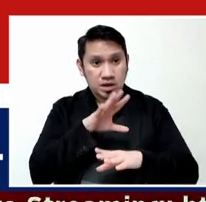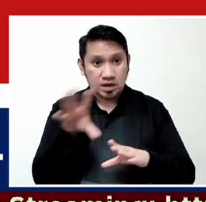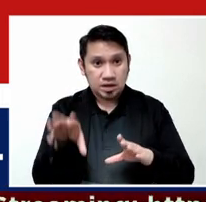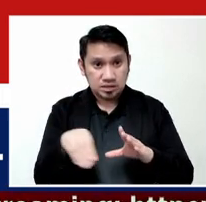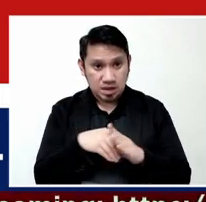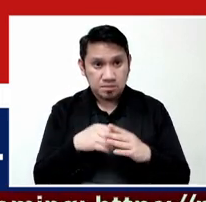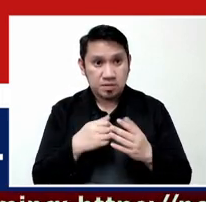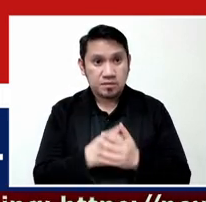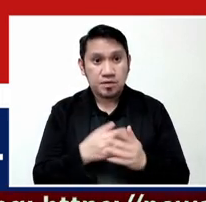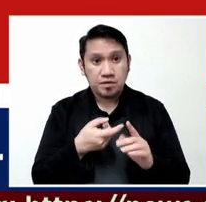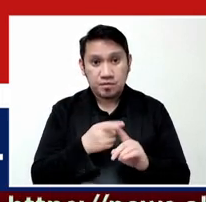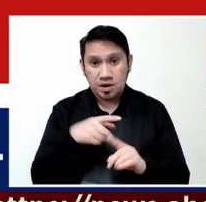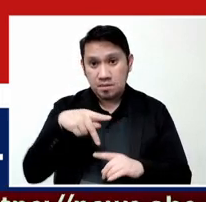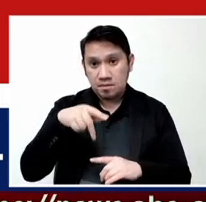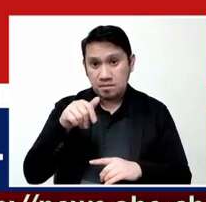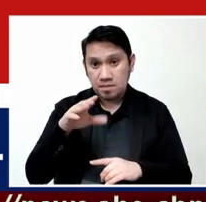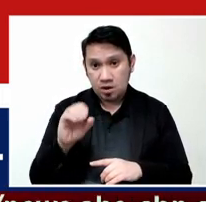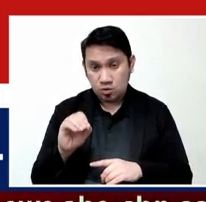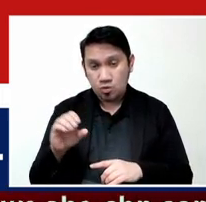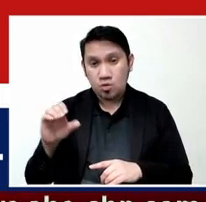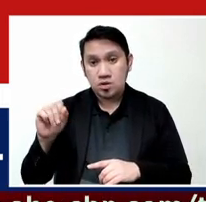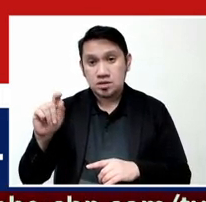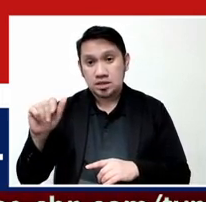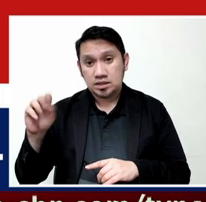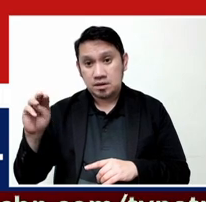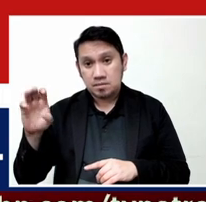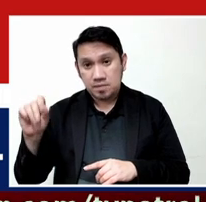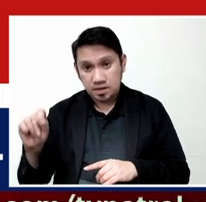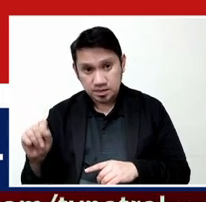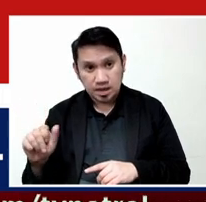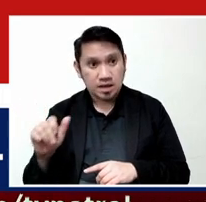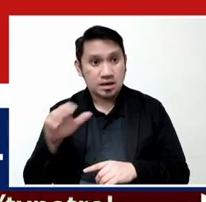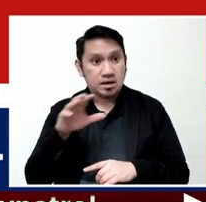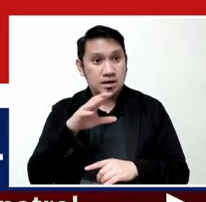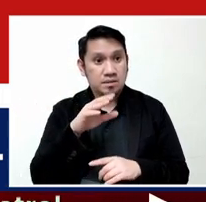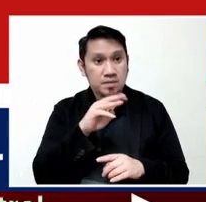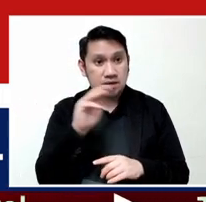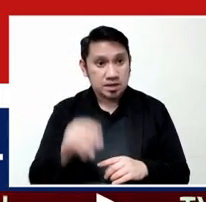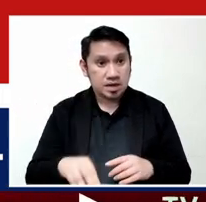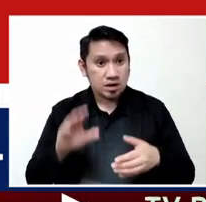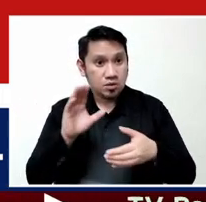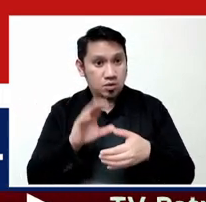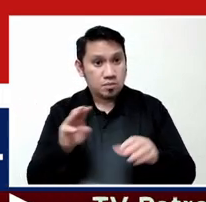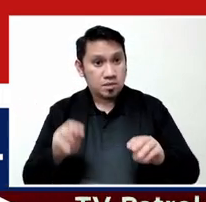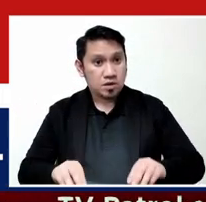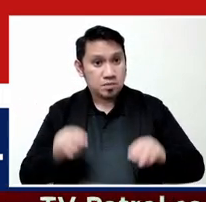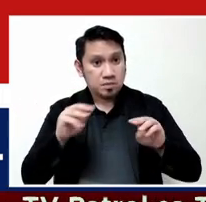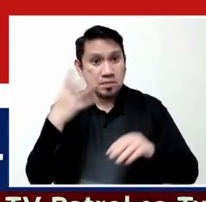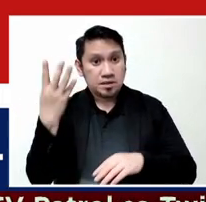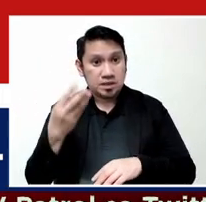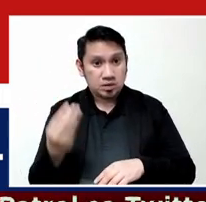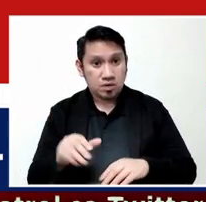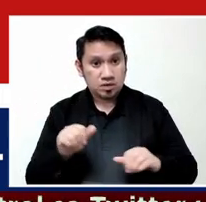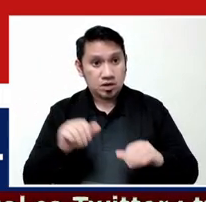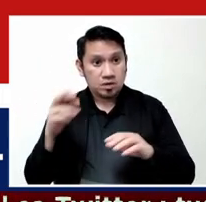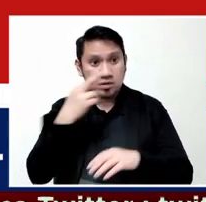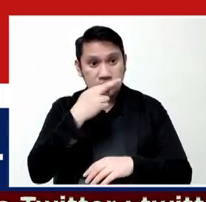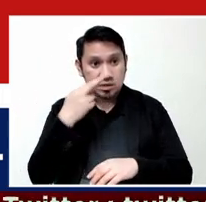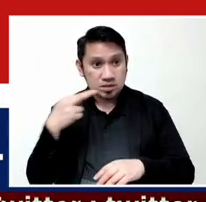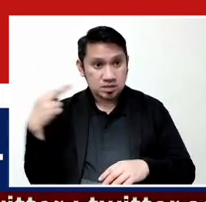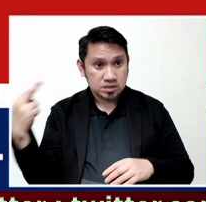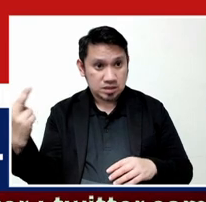mga taga-Paco at Santa Mesa sa Maynila, Caloocan, Malabon, Batangas, Antipolo, Rizal, San Pedro